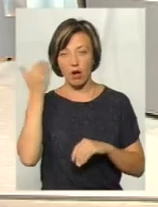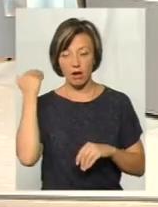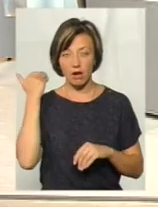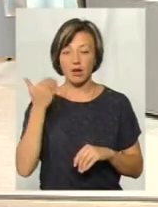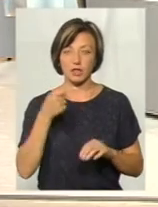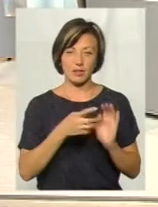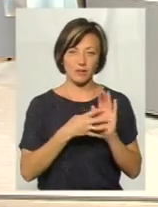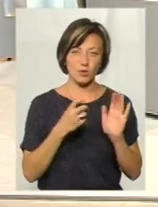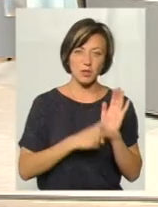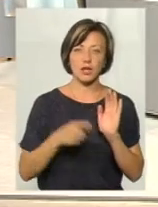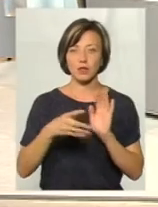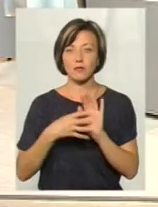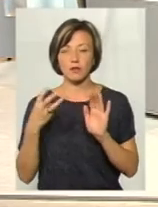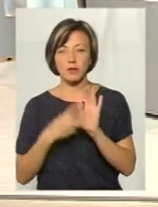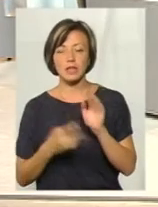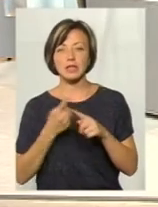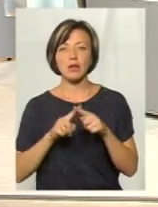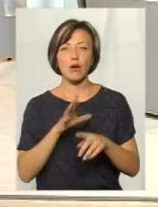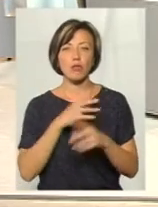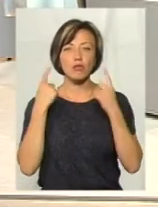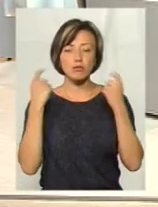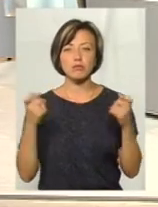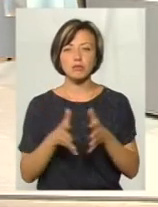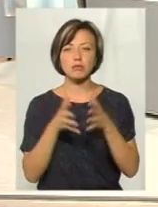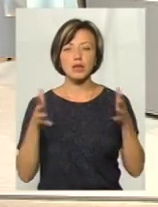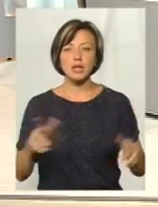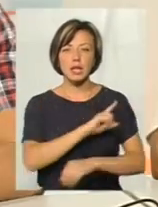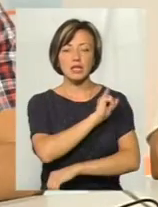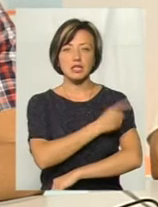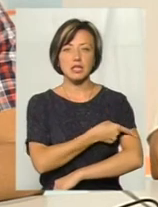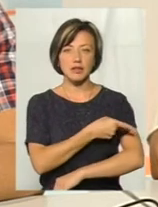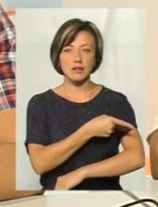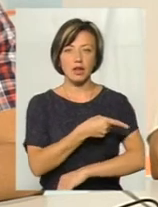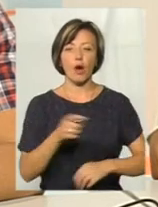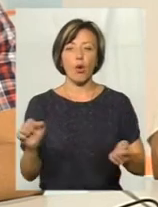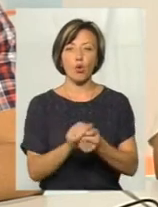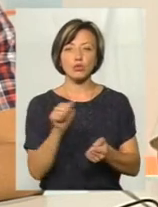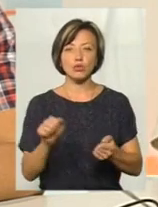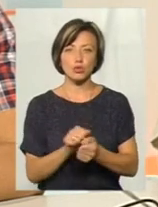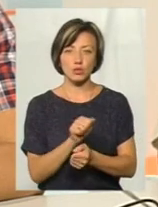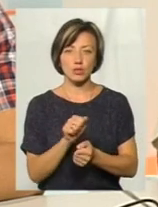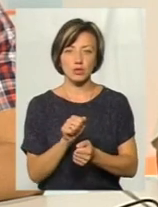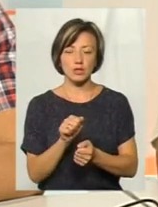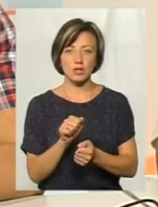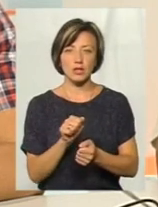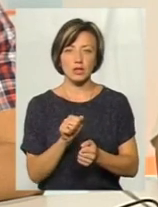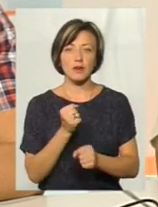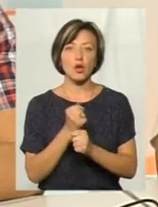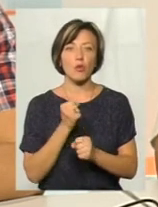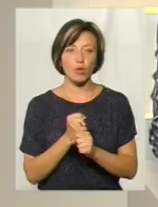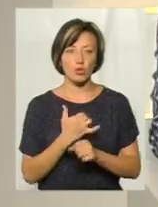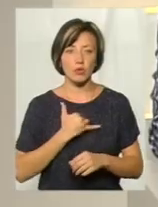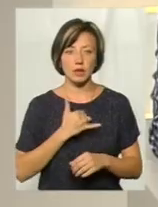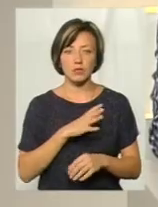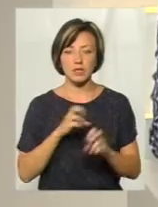це був парад, як би назвати, чи дуже інтенсивна меліоративна осушувальні роботи. У нас